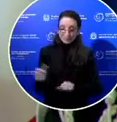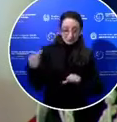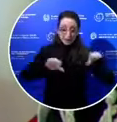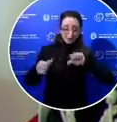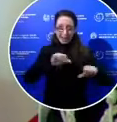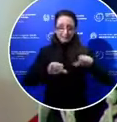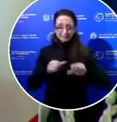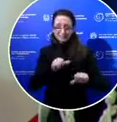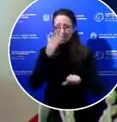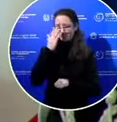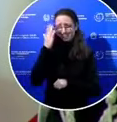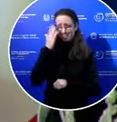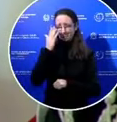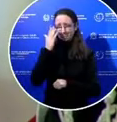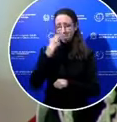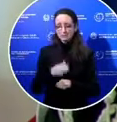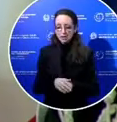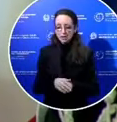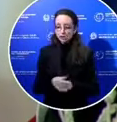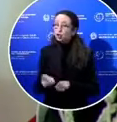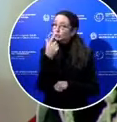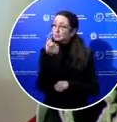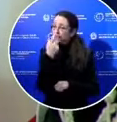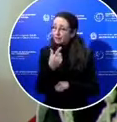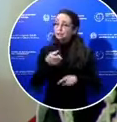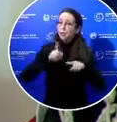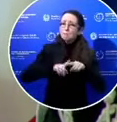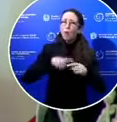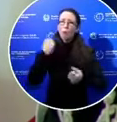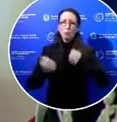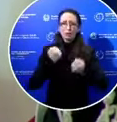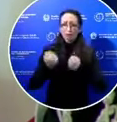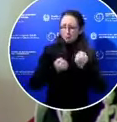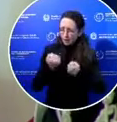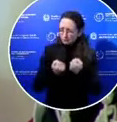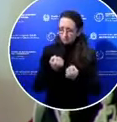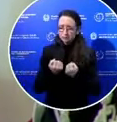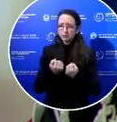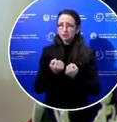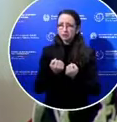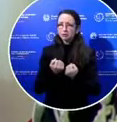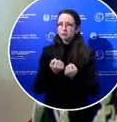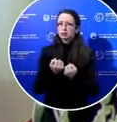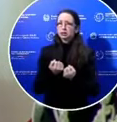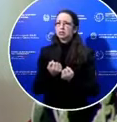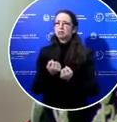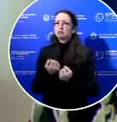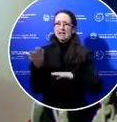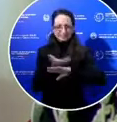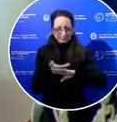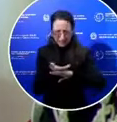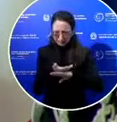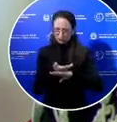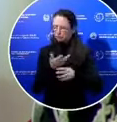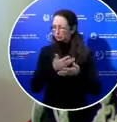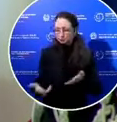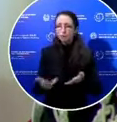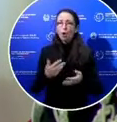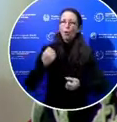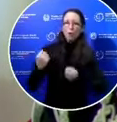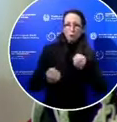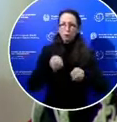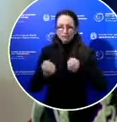solo sostanze, ma anche comportamenti, gioco non responsabile, mercificazione sessuale, compulsività digitale,